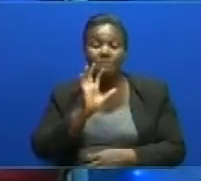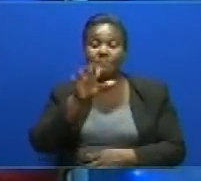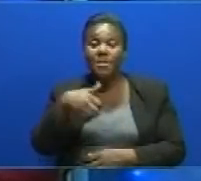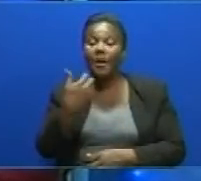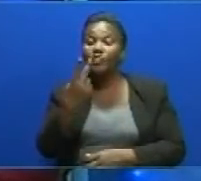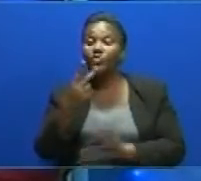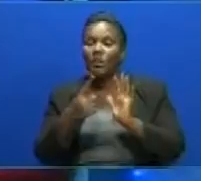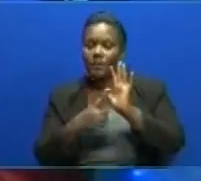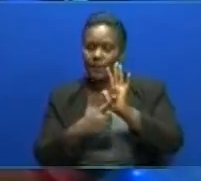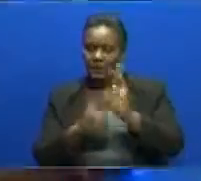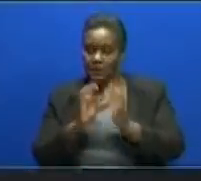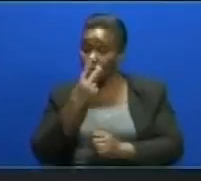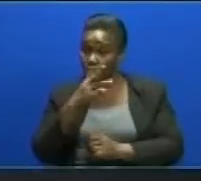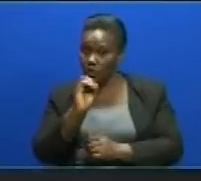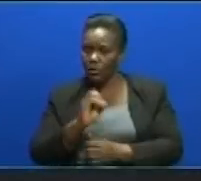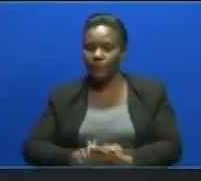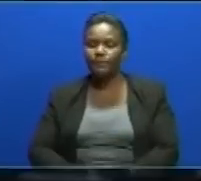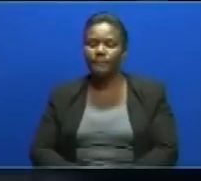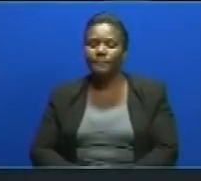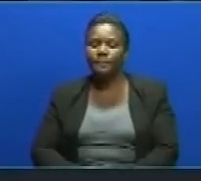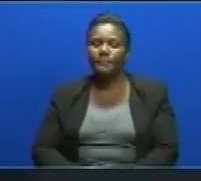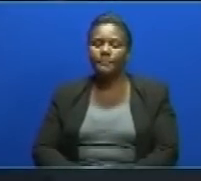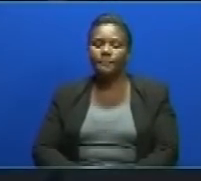20. Karibu tuungane.